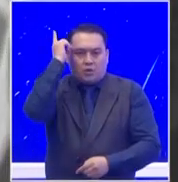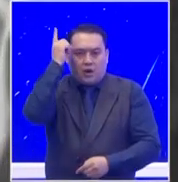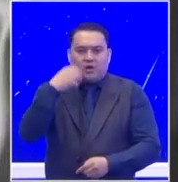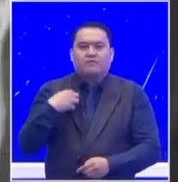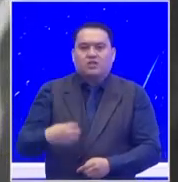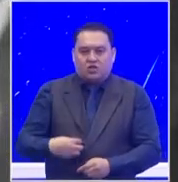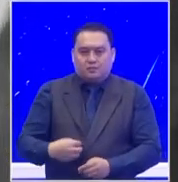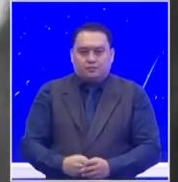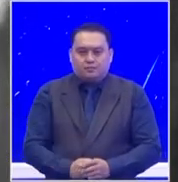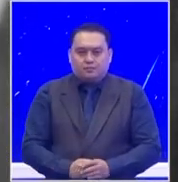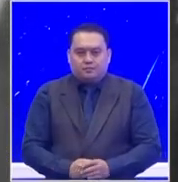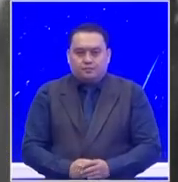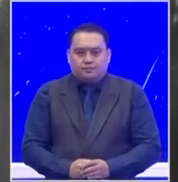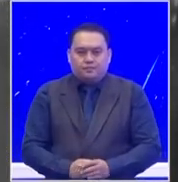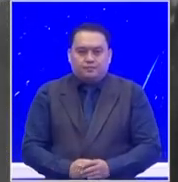Франция.